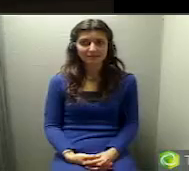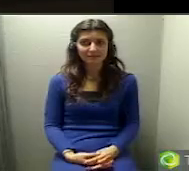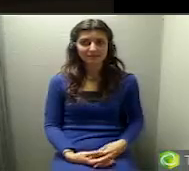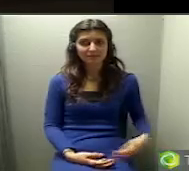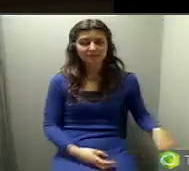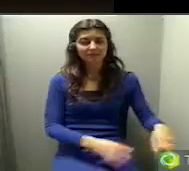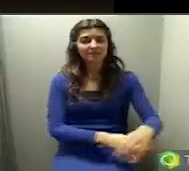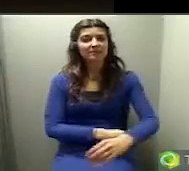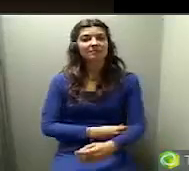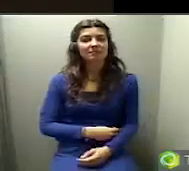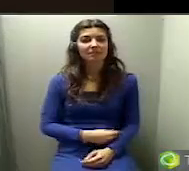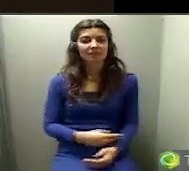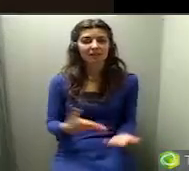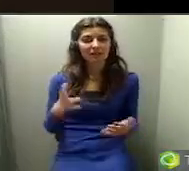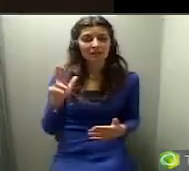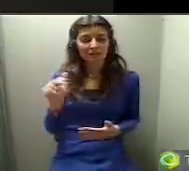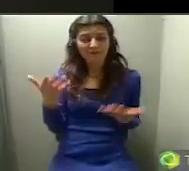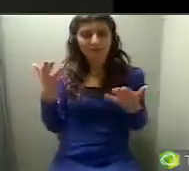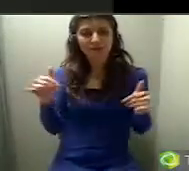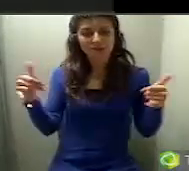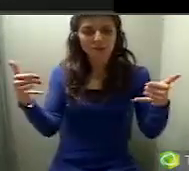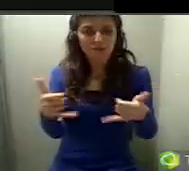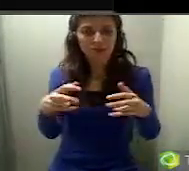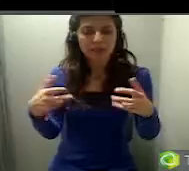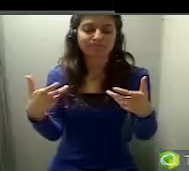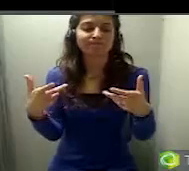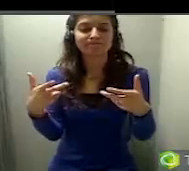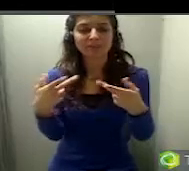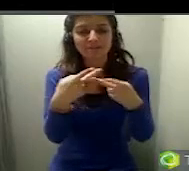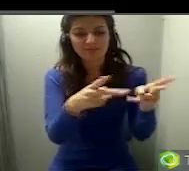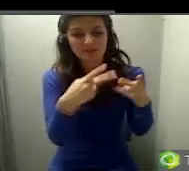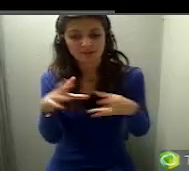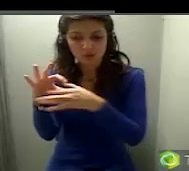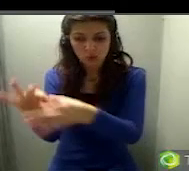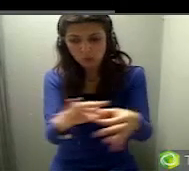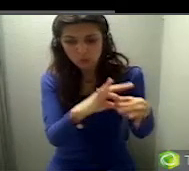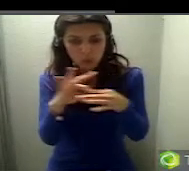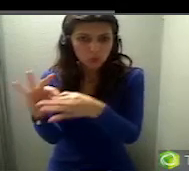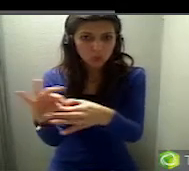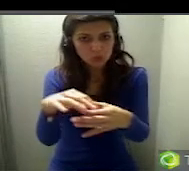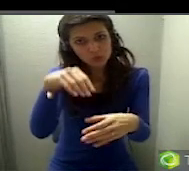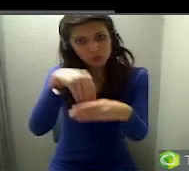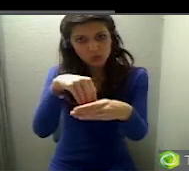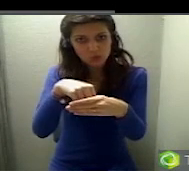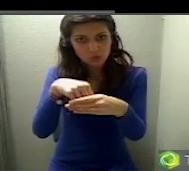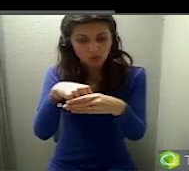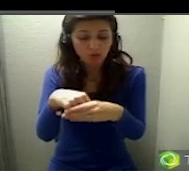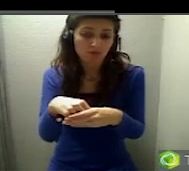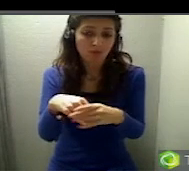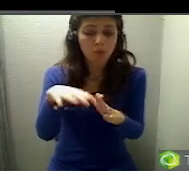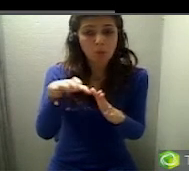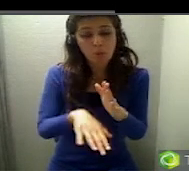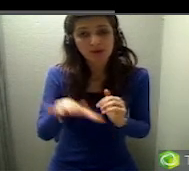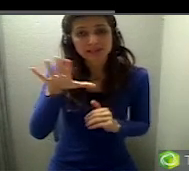On va vous annoncer maintenant le trophée collectivité territoriale inférieure à 5000 habitants. Alors on va appeler